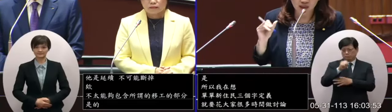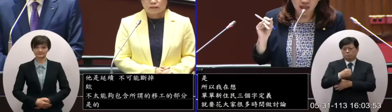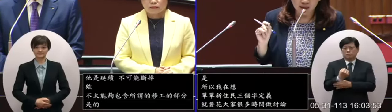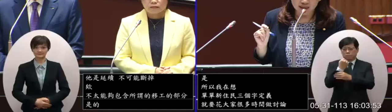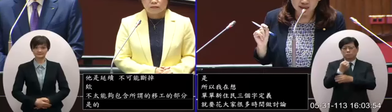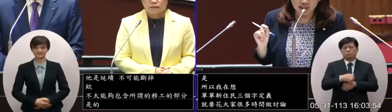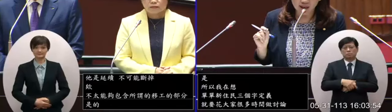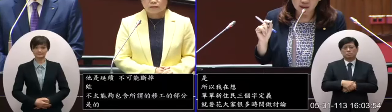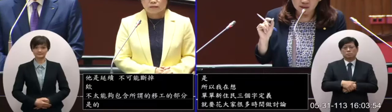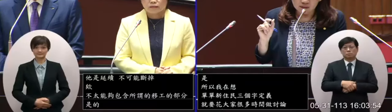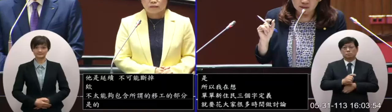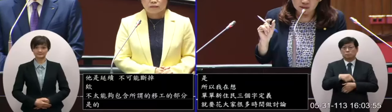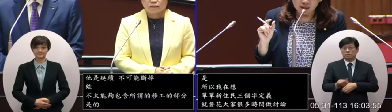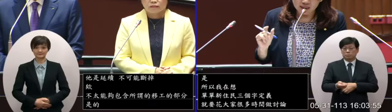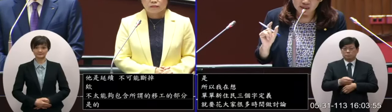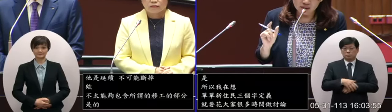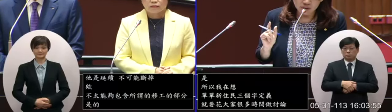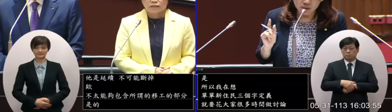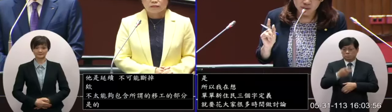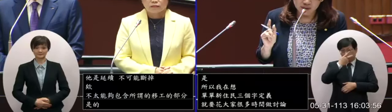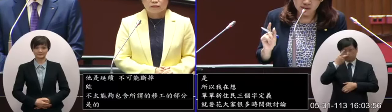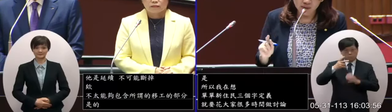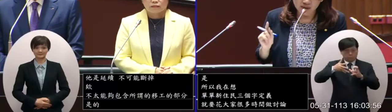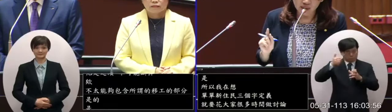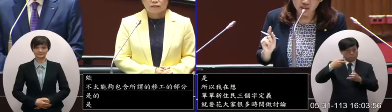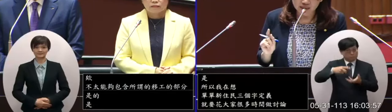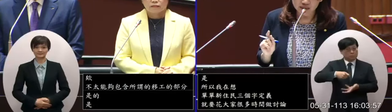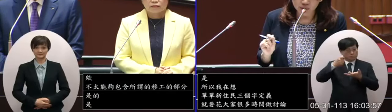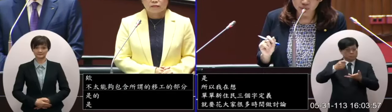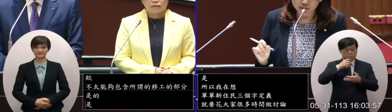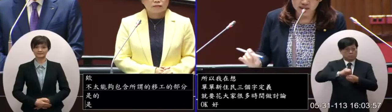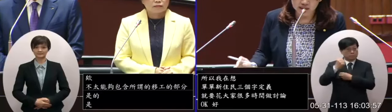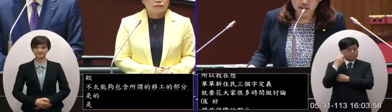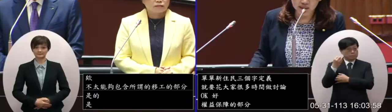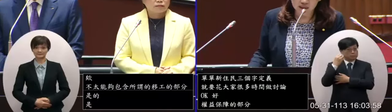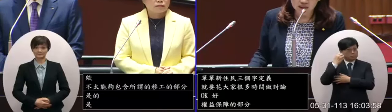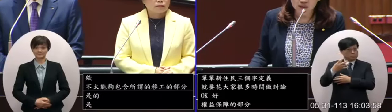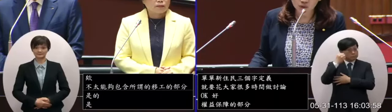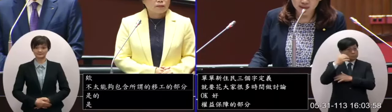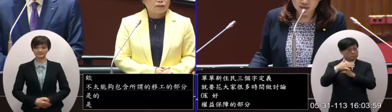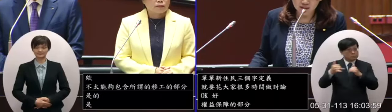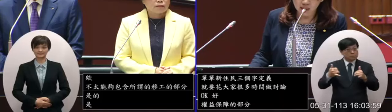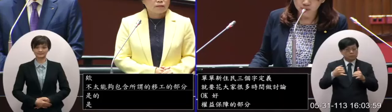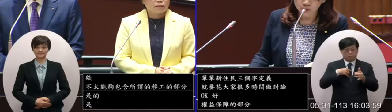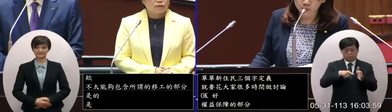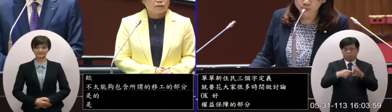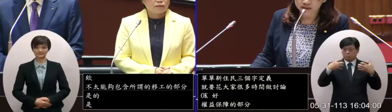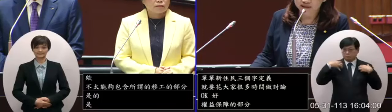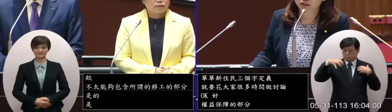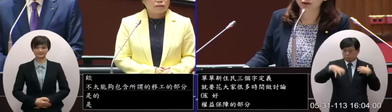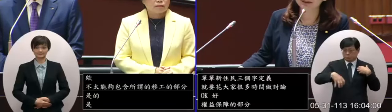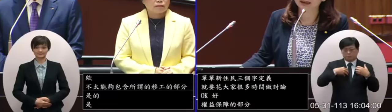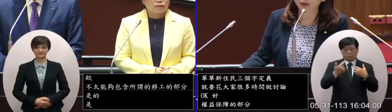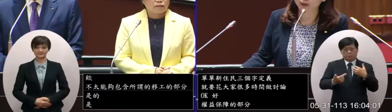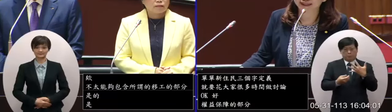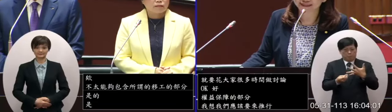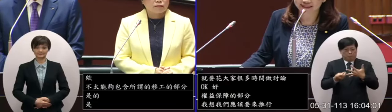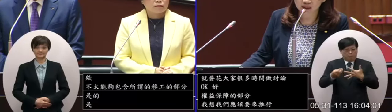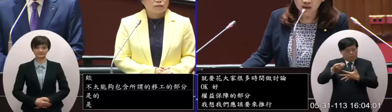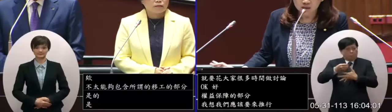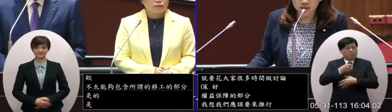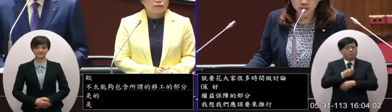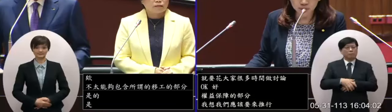持。好，那再来。赖清德总统有提到说要强化新住民的这个专责单位，逐步提升他的